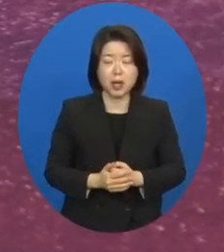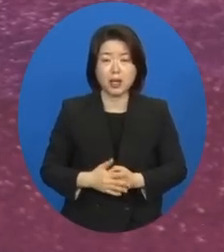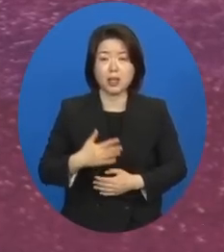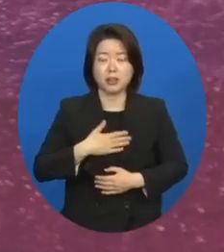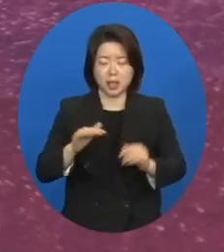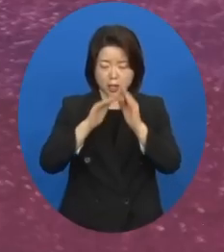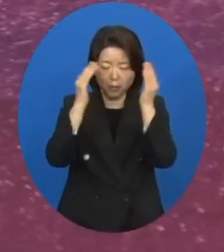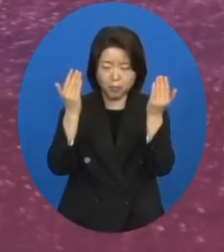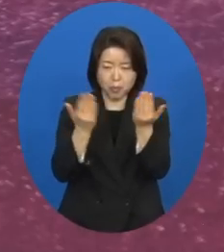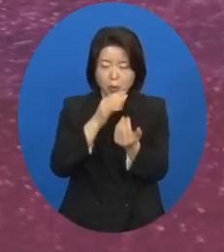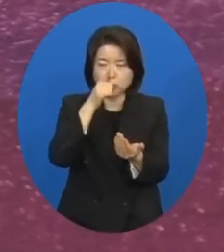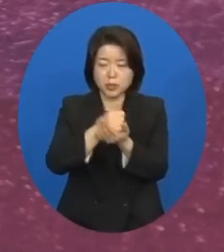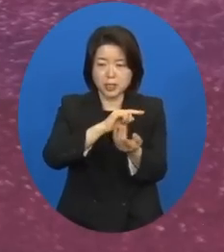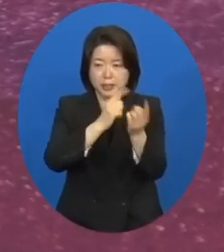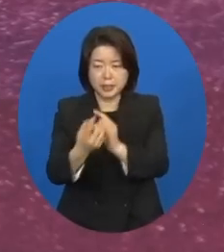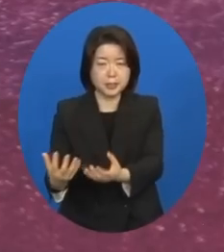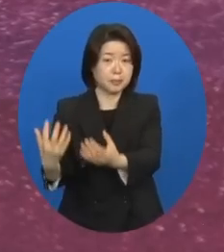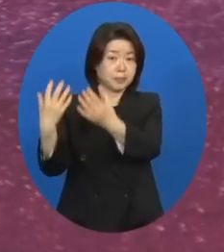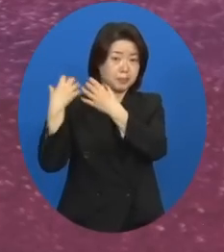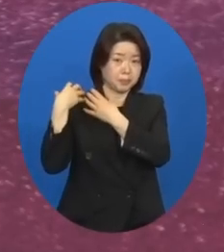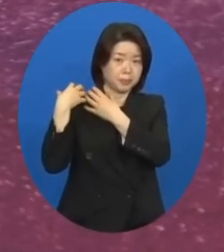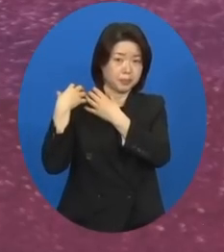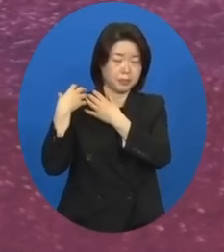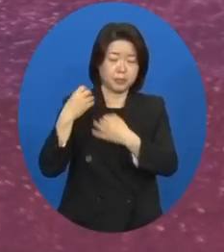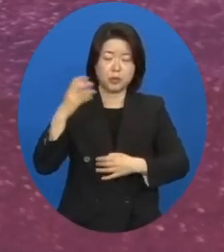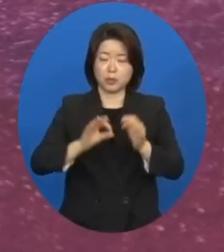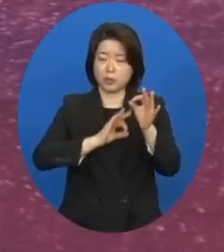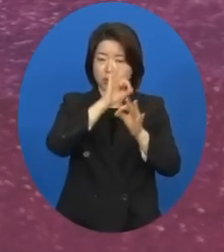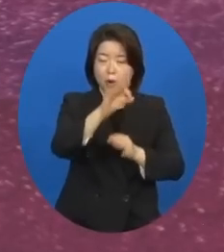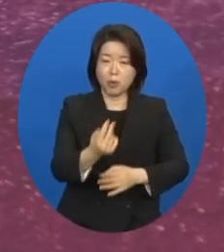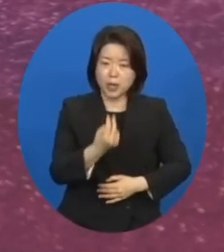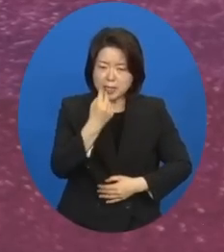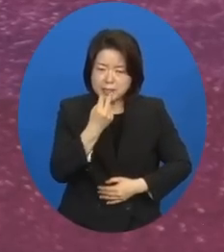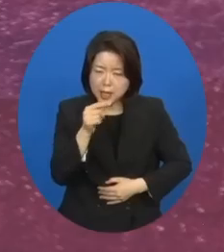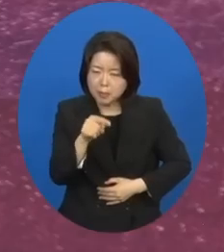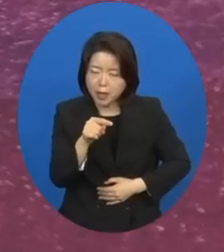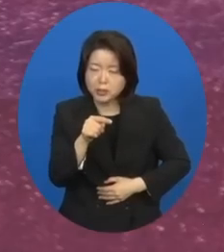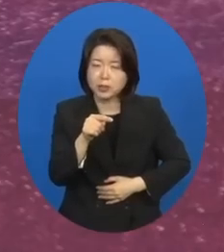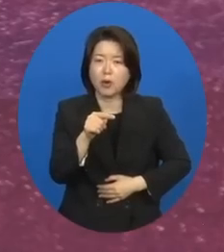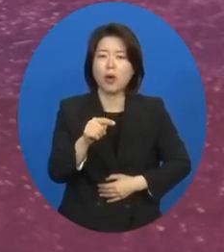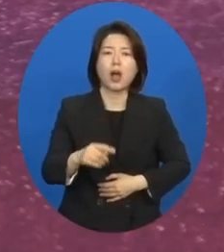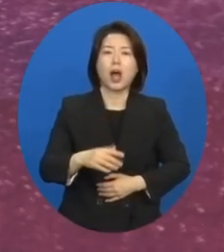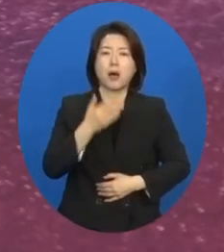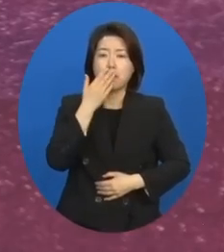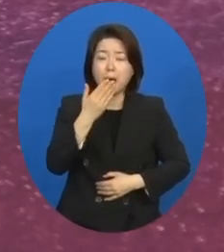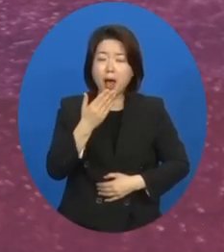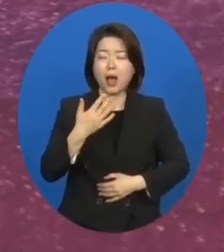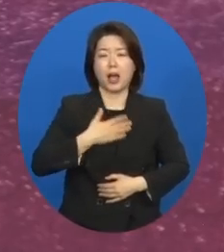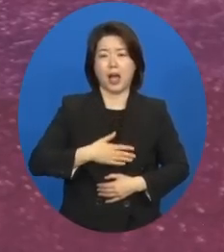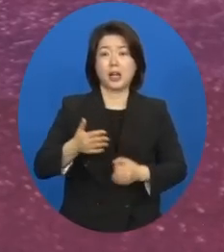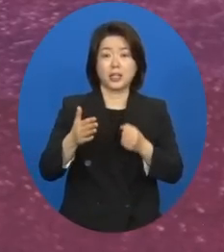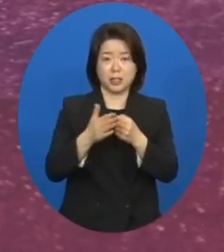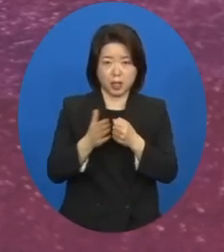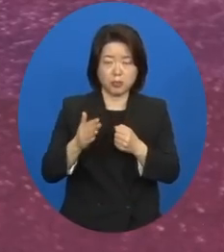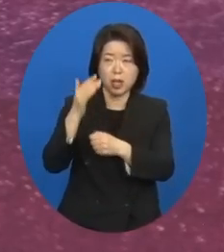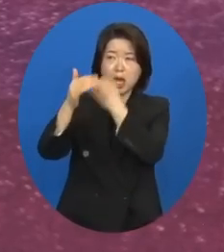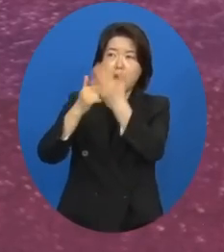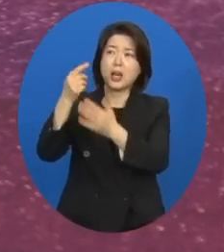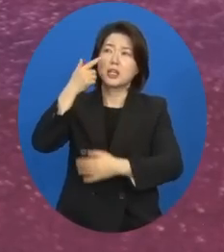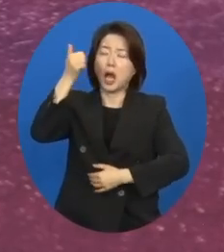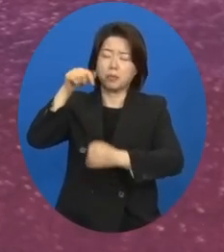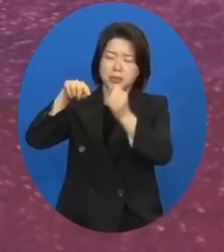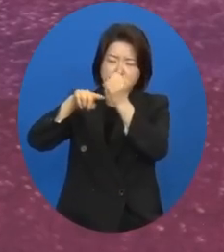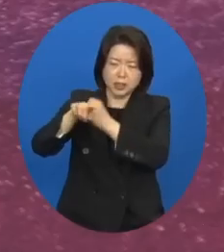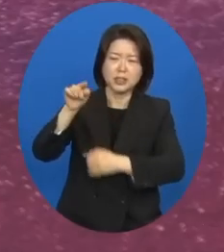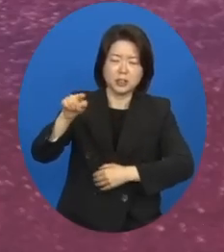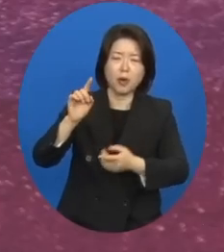죄를 사여주는 길, 영원한 생명을 허락하시는 길인 것을 알고 하나님 아버지의 뜻인 것을 알기